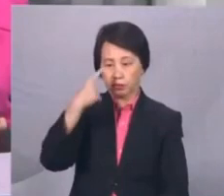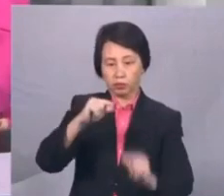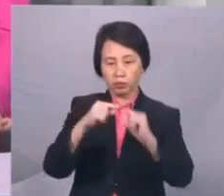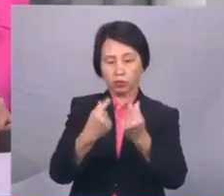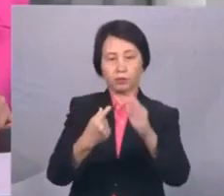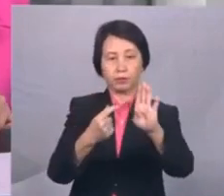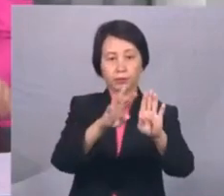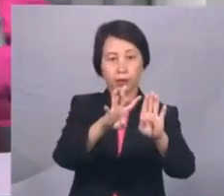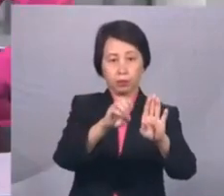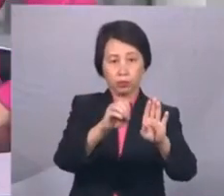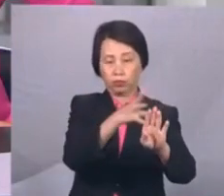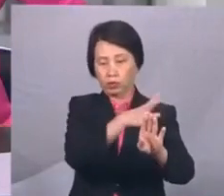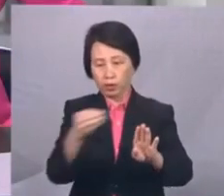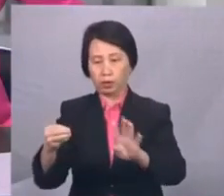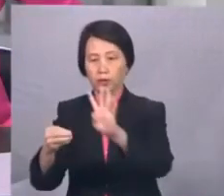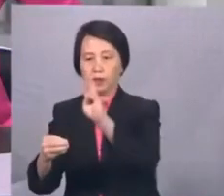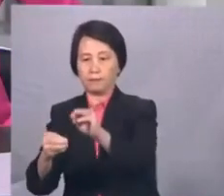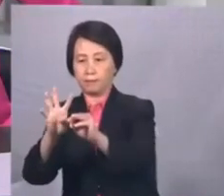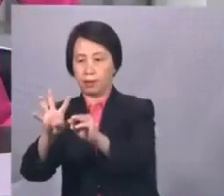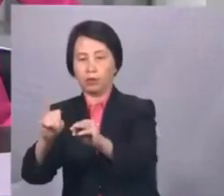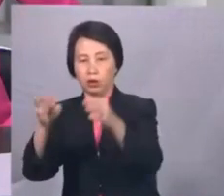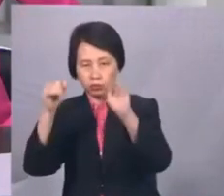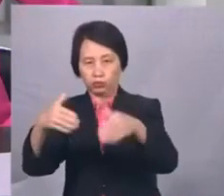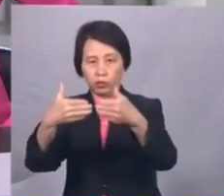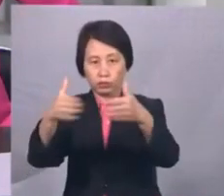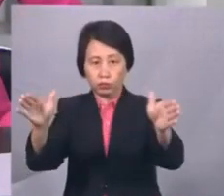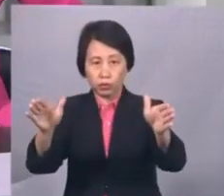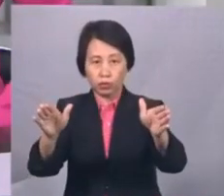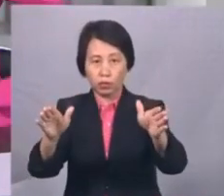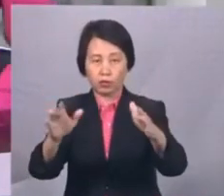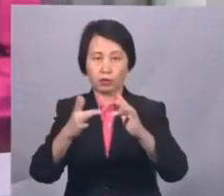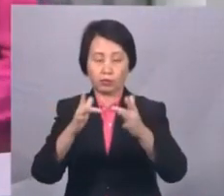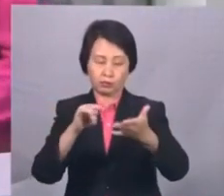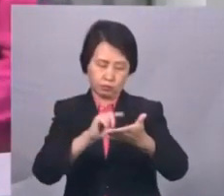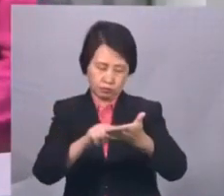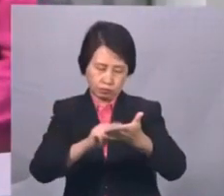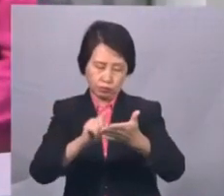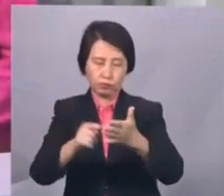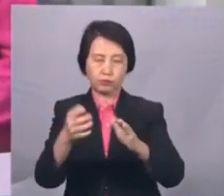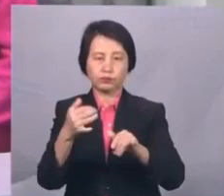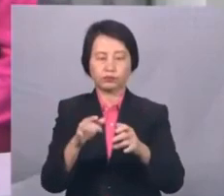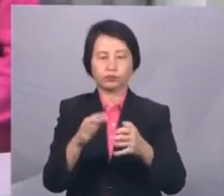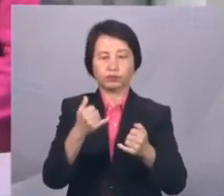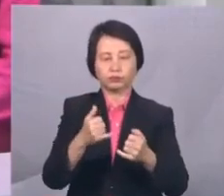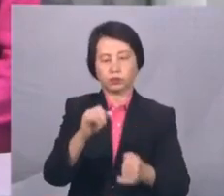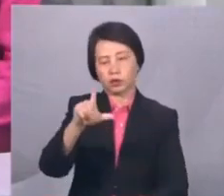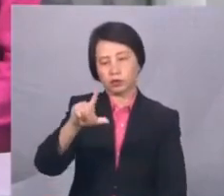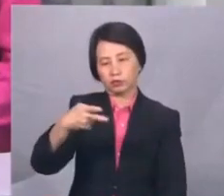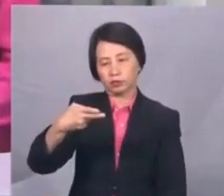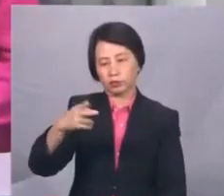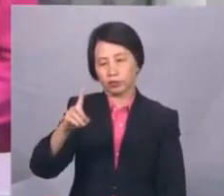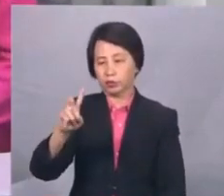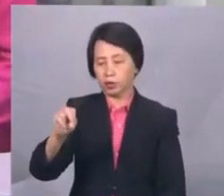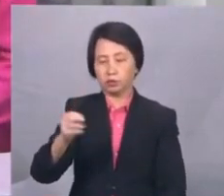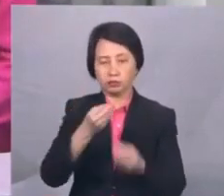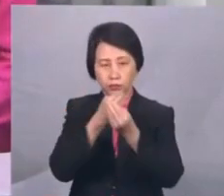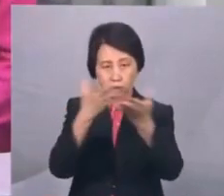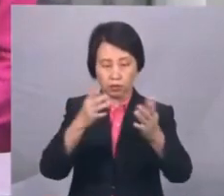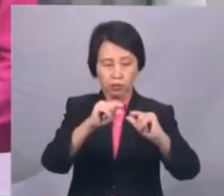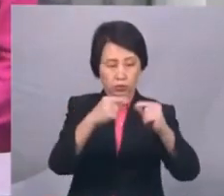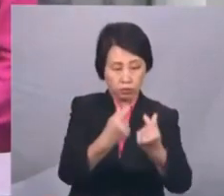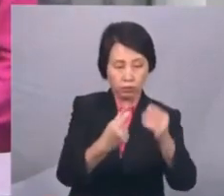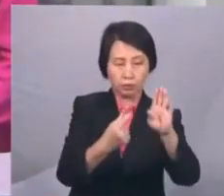bagi golongan B 40 dan m40 telah dibuka dalam satu kenyataan lembaga hasil dalam negeri elixir JNE memaklumkan